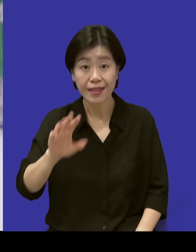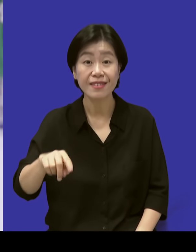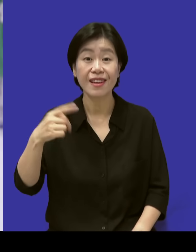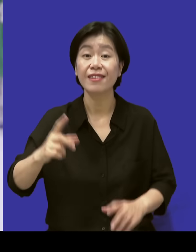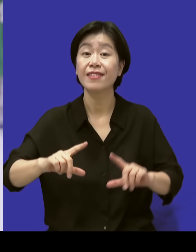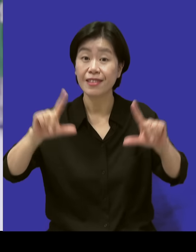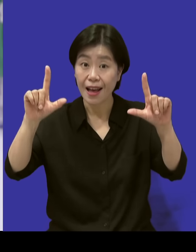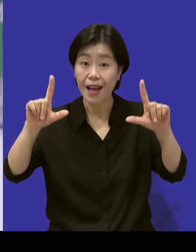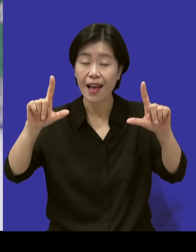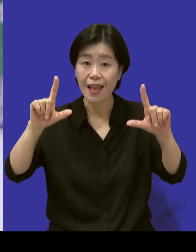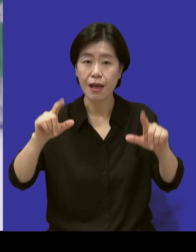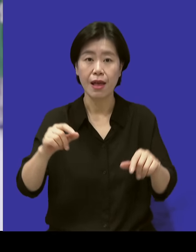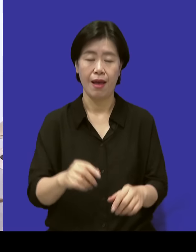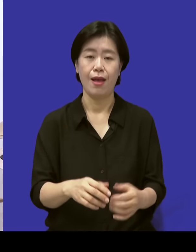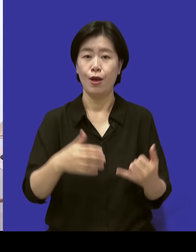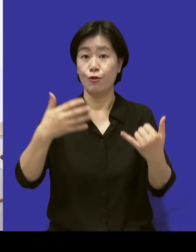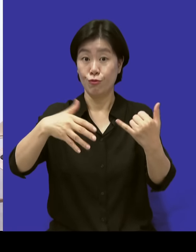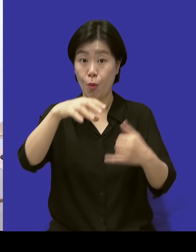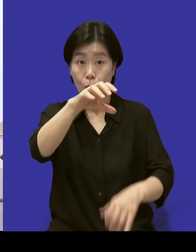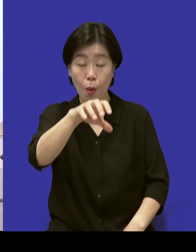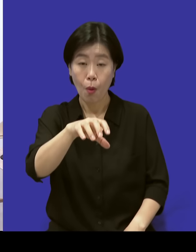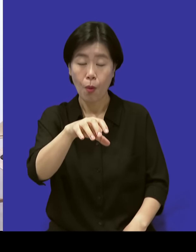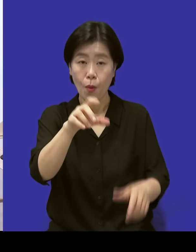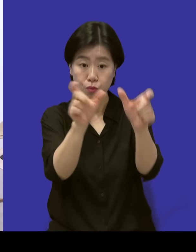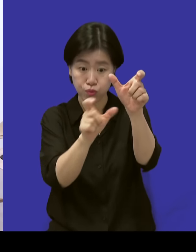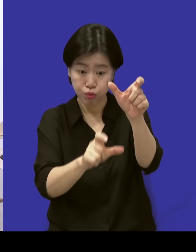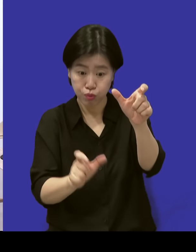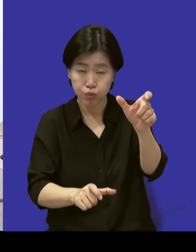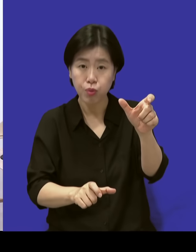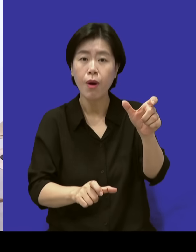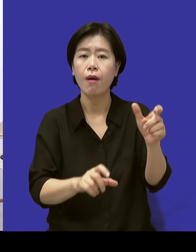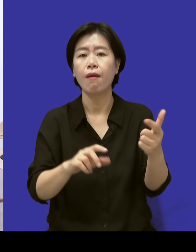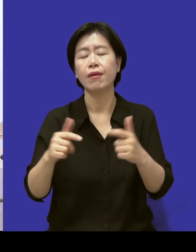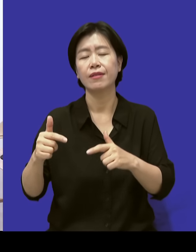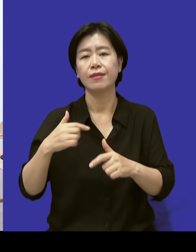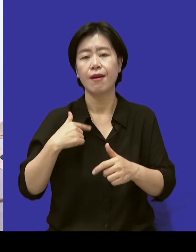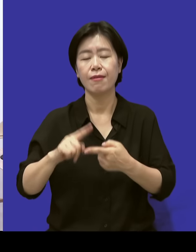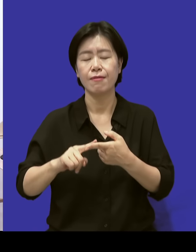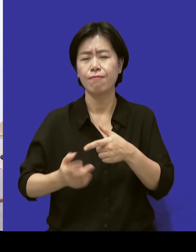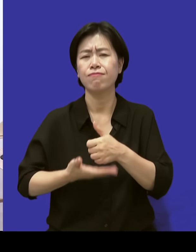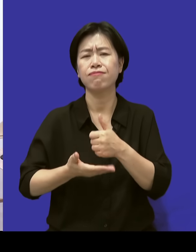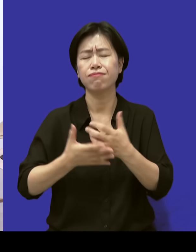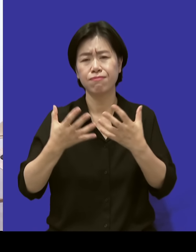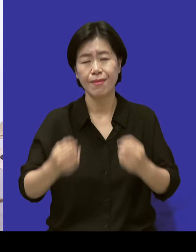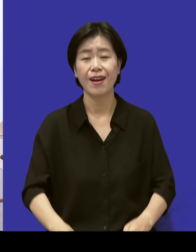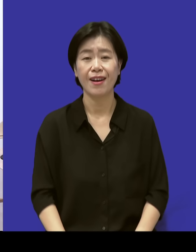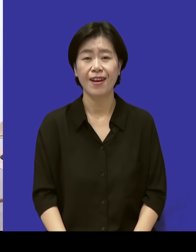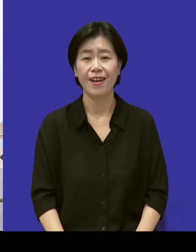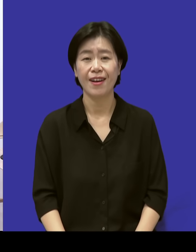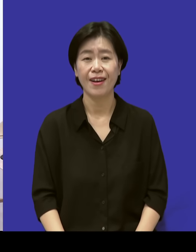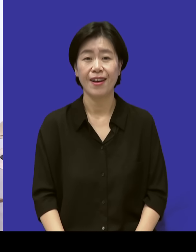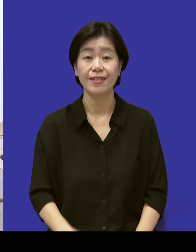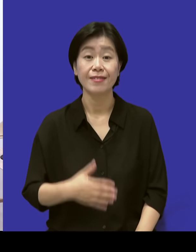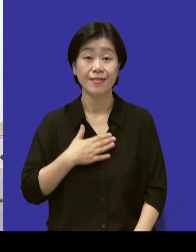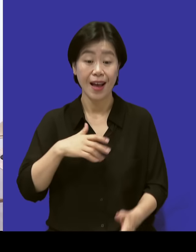나와서 아. 어떻게 이런 반응들이 나왔지 하고 그때 제 카톡 프사를 딱 봤는데